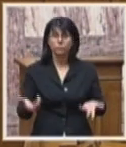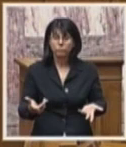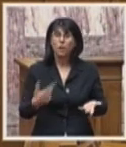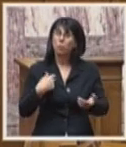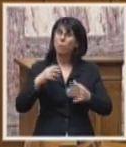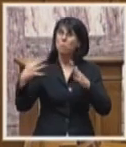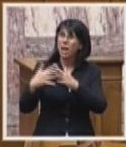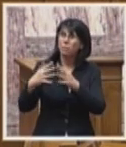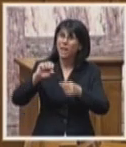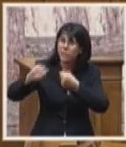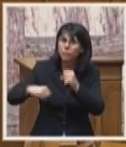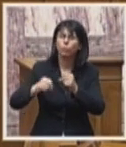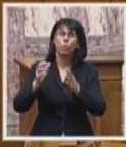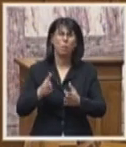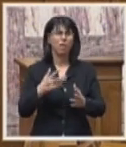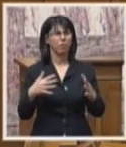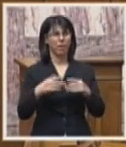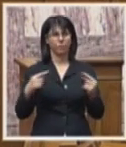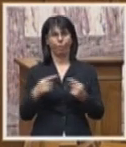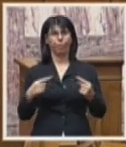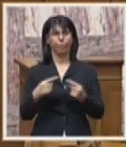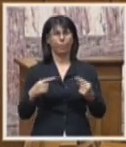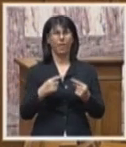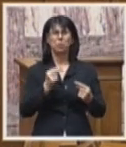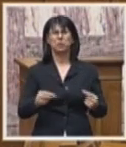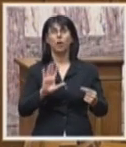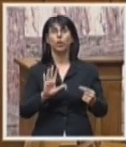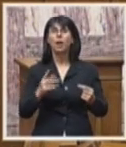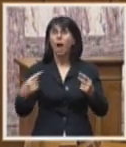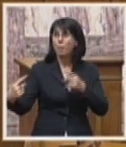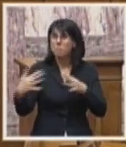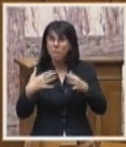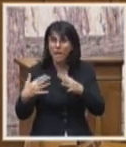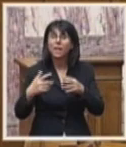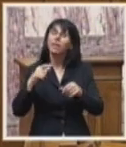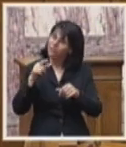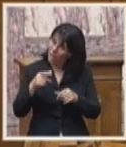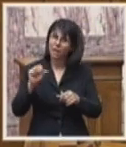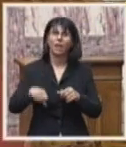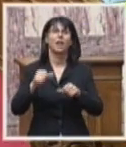δίνετε μάχες άγονες, δώστε μάχες για να αλλάξει αυτή η χώρα. Ευχαριστώ πάρα πολύ.